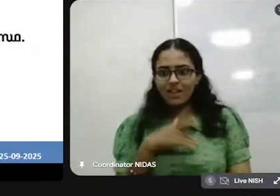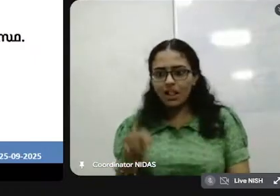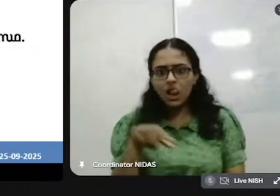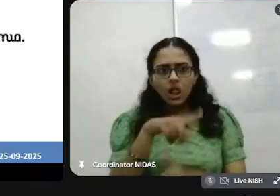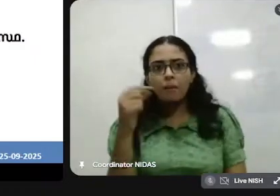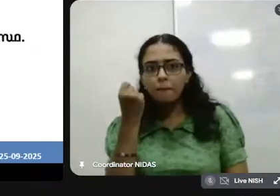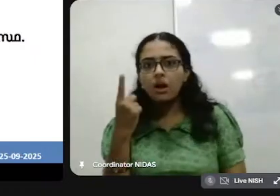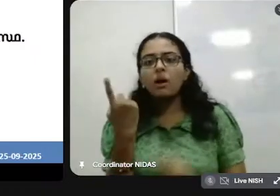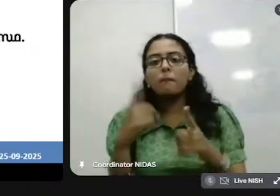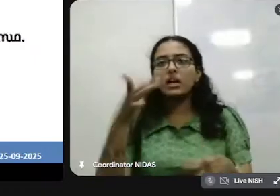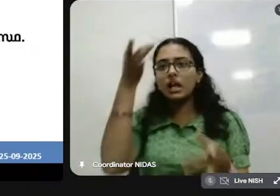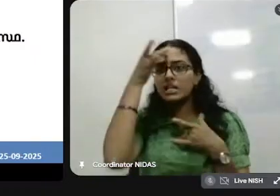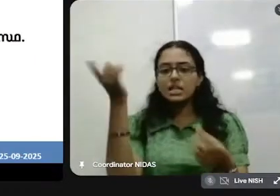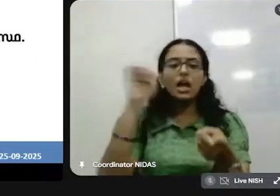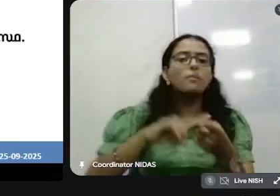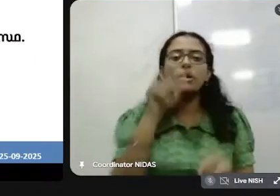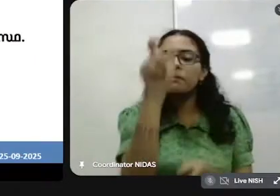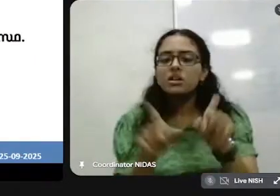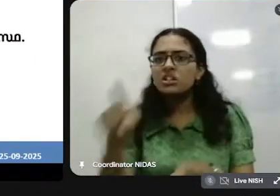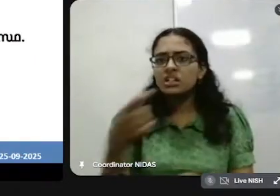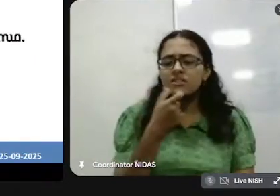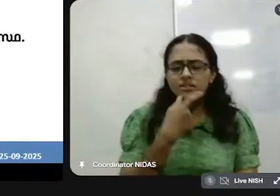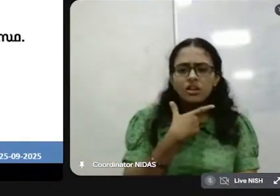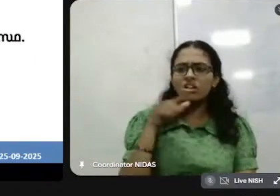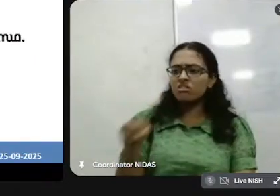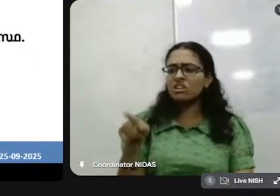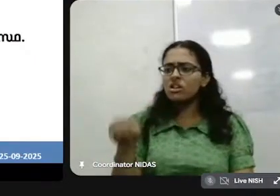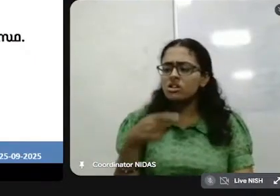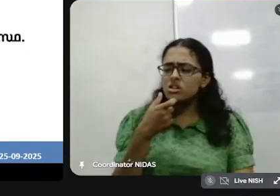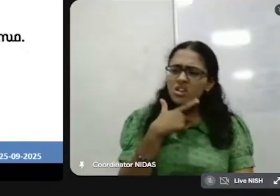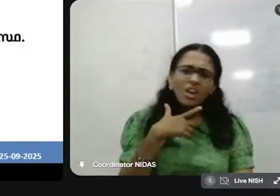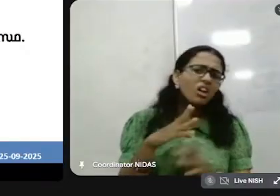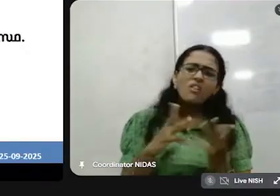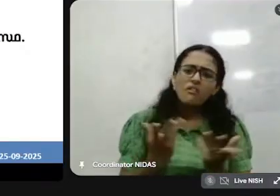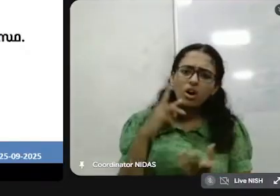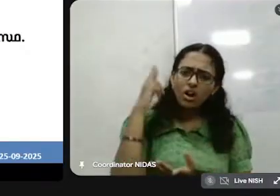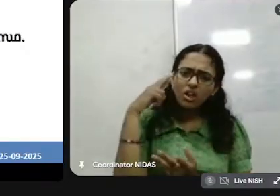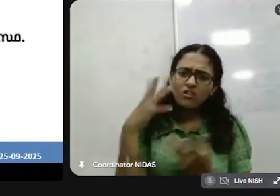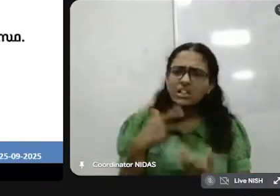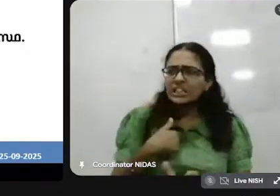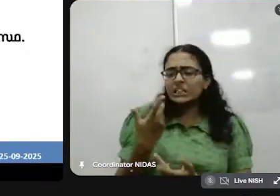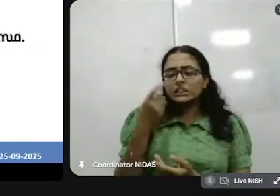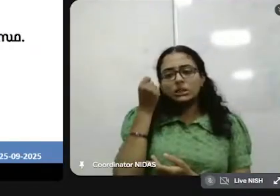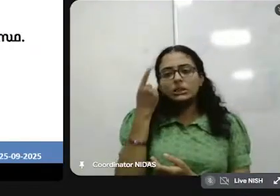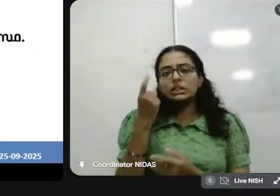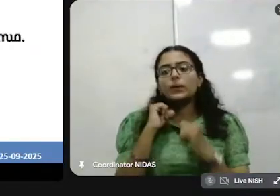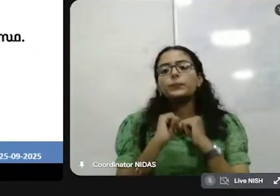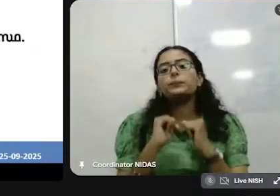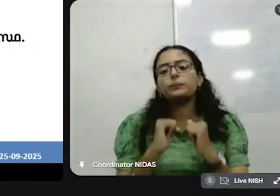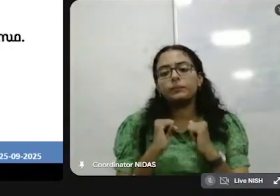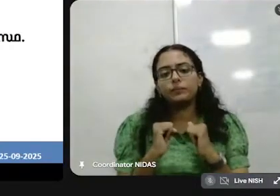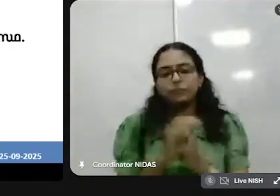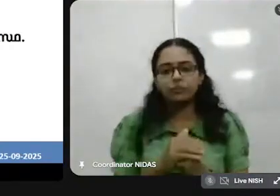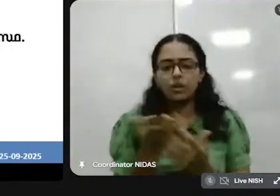പക്ഷെ സ്ട്രോക്ക് വന്നു കഴിയുമ്പോൾ ആൾക്കറിയാം ഒരാൾ ചിരിക്കുന്നത്, പക്ഷെ എന്തുകൊണ്ടാണ് ചിരിക്കുന്നത് എന്നുള്ളത് മനസ്സിലാക്കാൻ അവർക്ക് ബുദ്ധിമുട്ടുണ്ടായിരിക്കും. ഇപ്പൊ